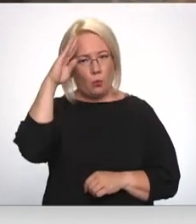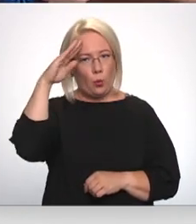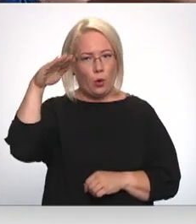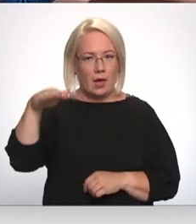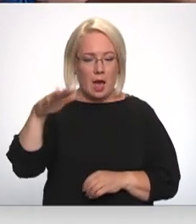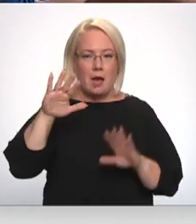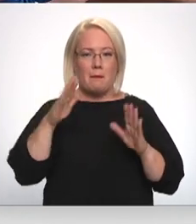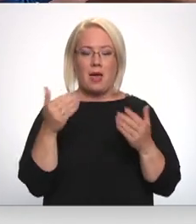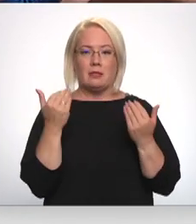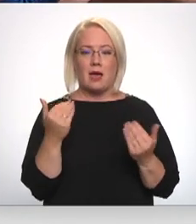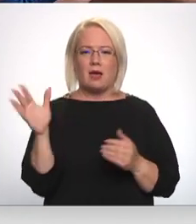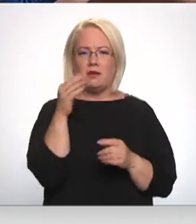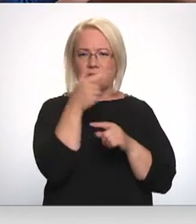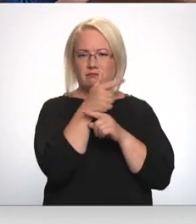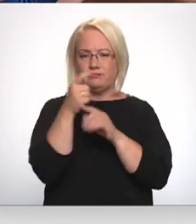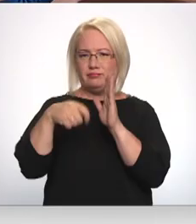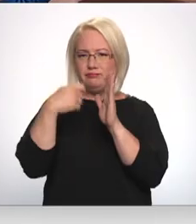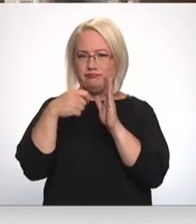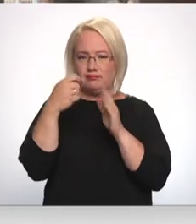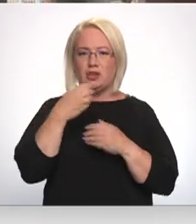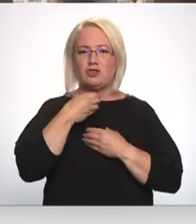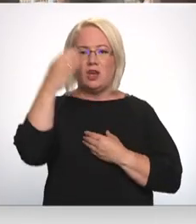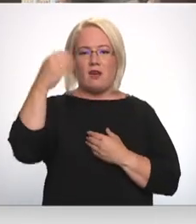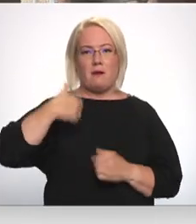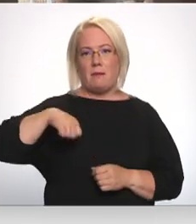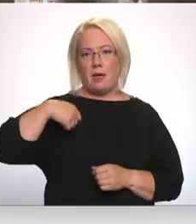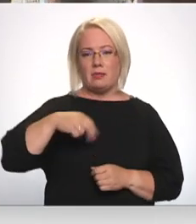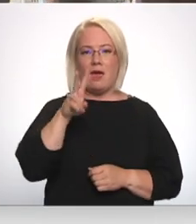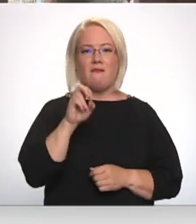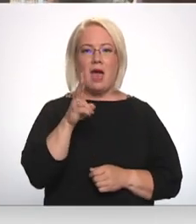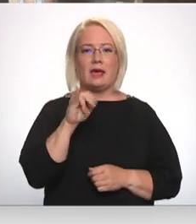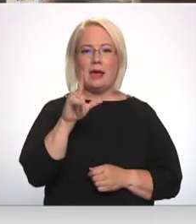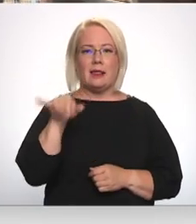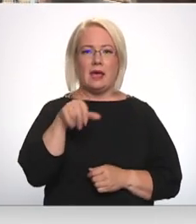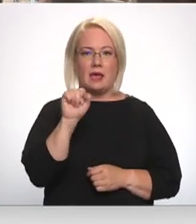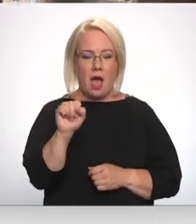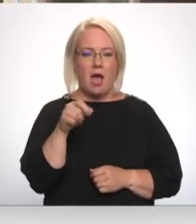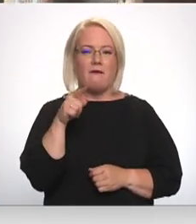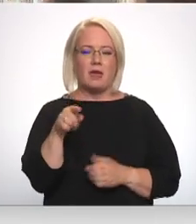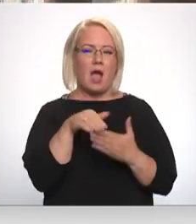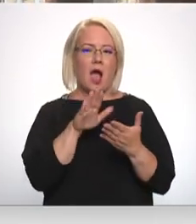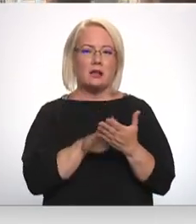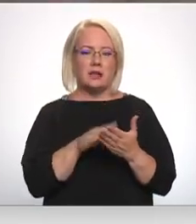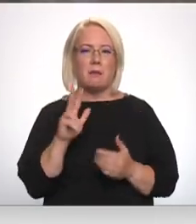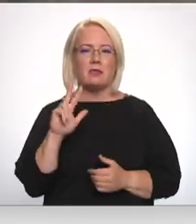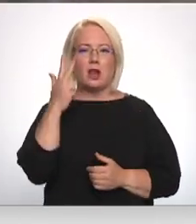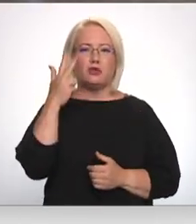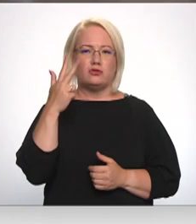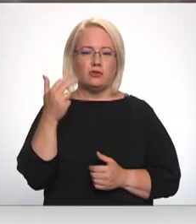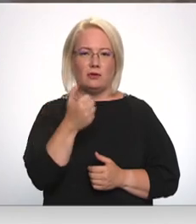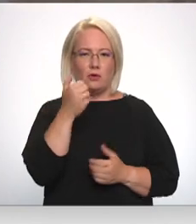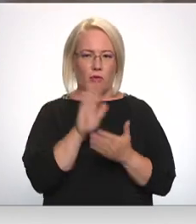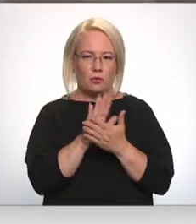Bet šodien visas kameras tiek vērstas pret žirafu meiteni, Vakīliju. Viņa svin savu trešo dzimšanas dienu. Vien